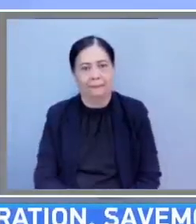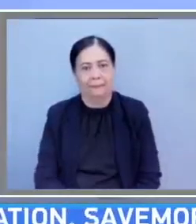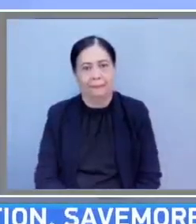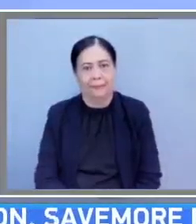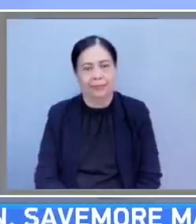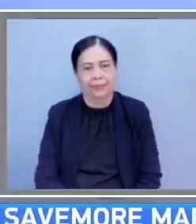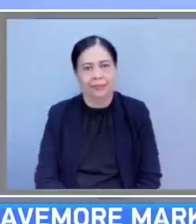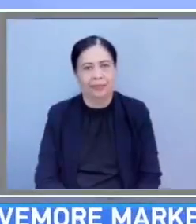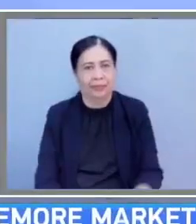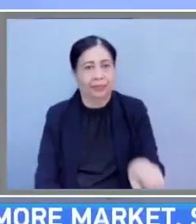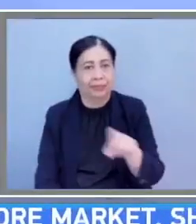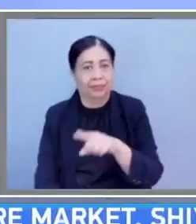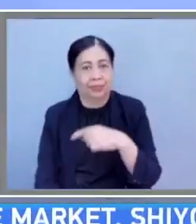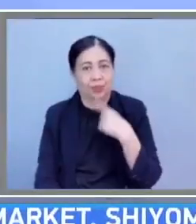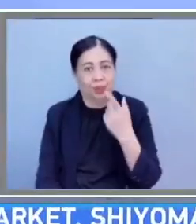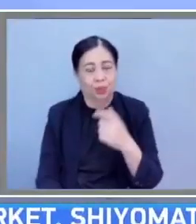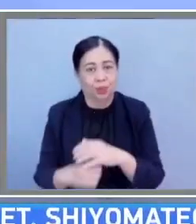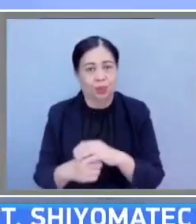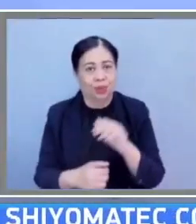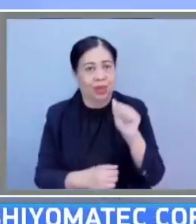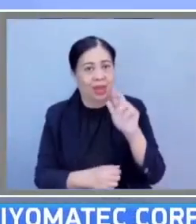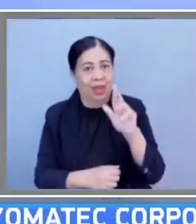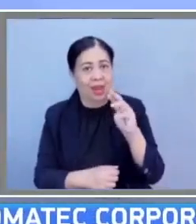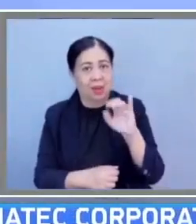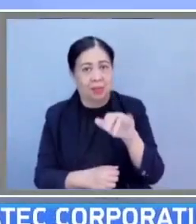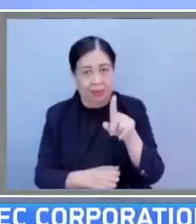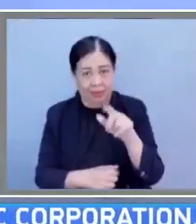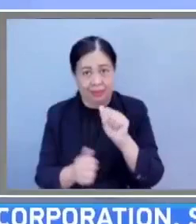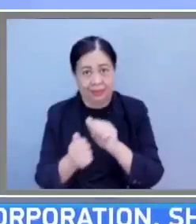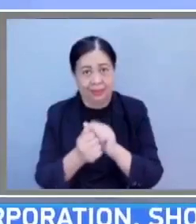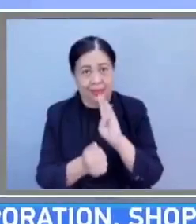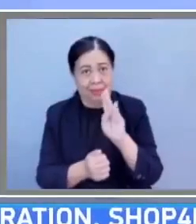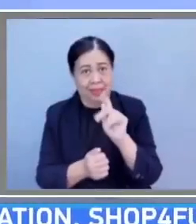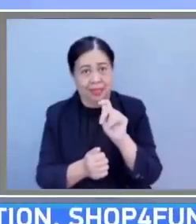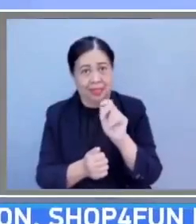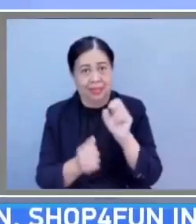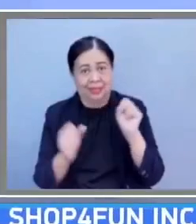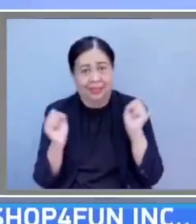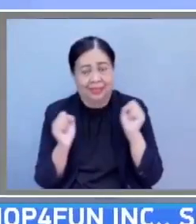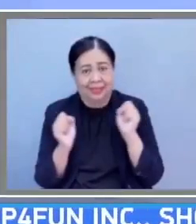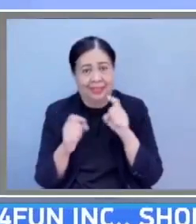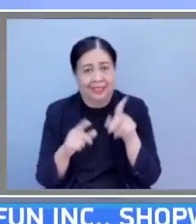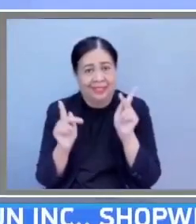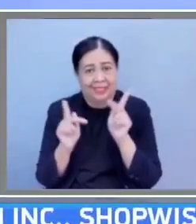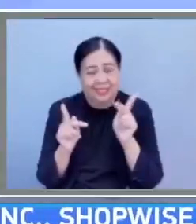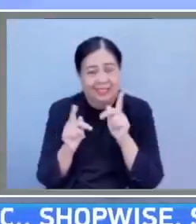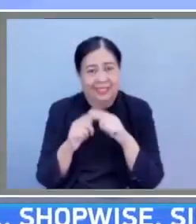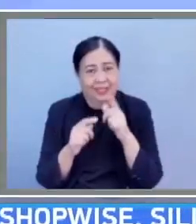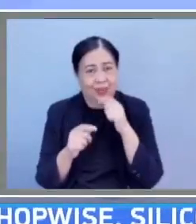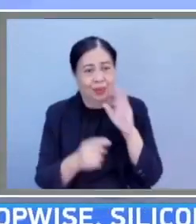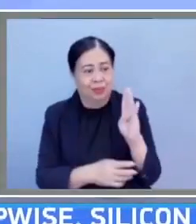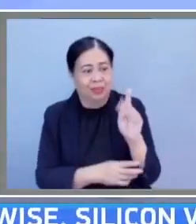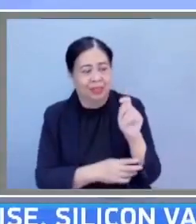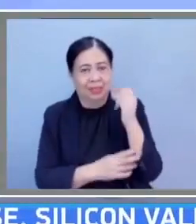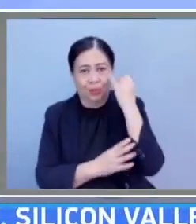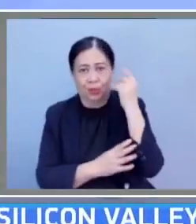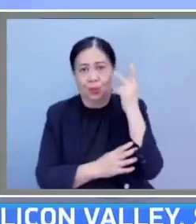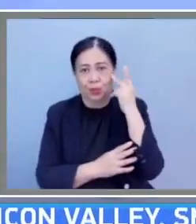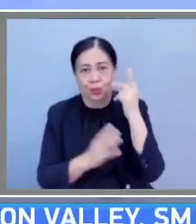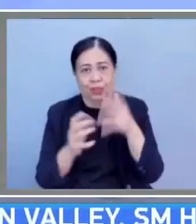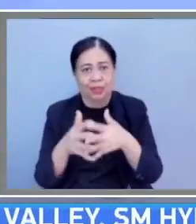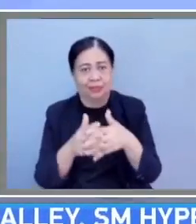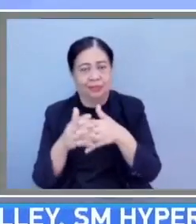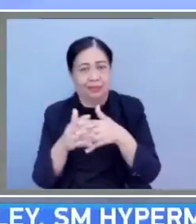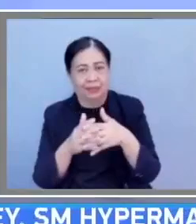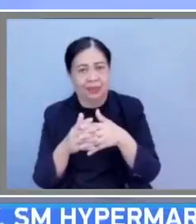Sa mga marekong ARMY dyan, isa ka rin ba sa k-nilig sa latest dance cover ni na BTS Jungkook at American RNB